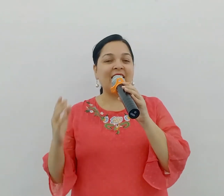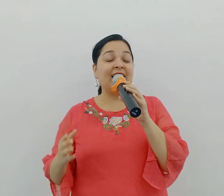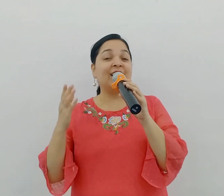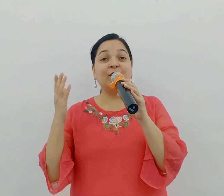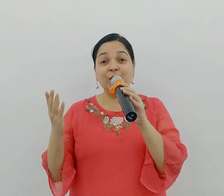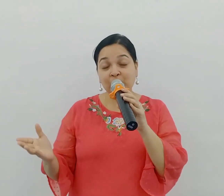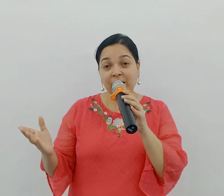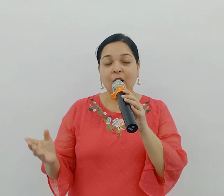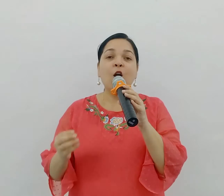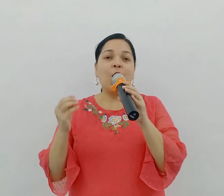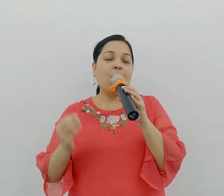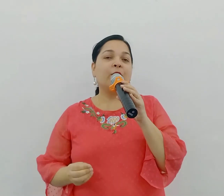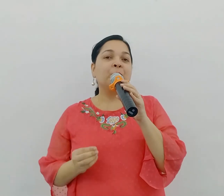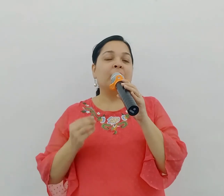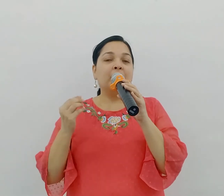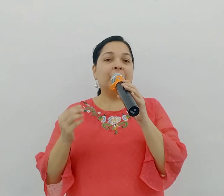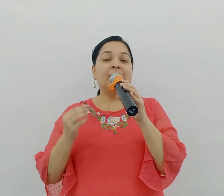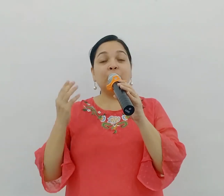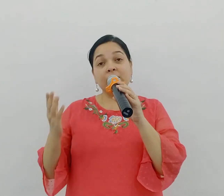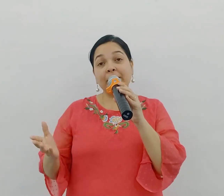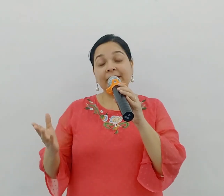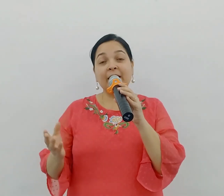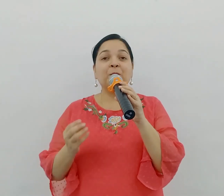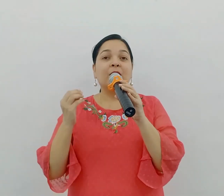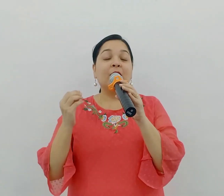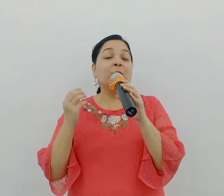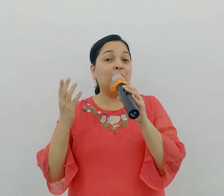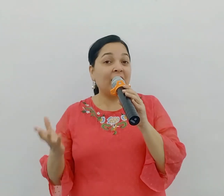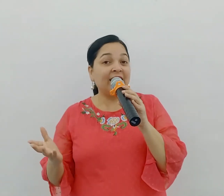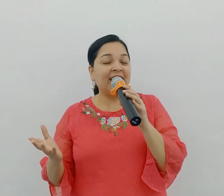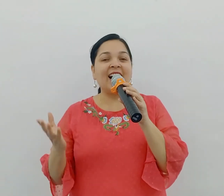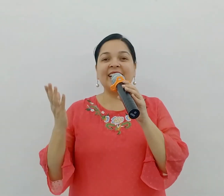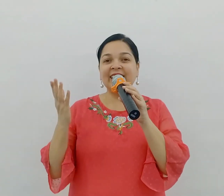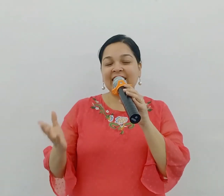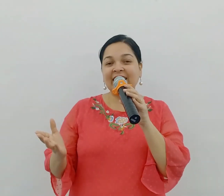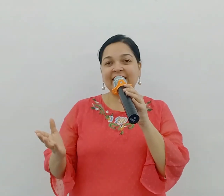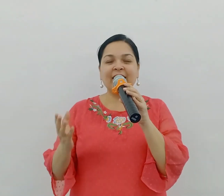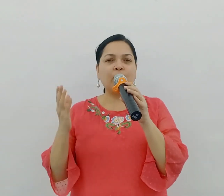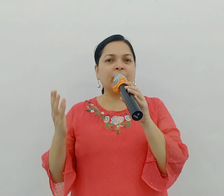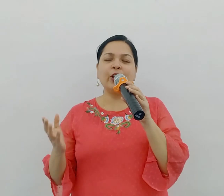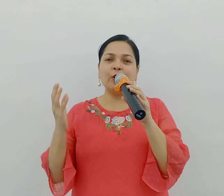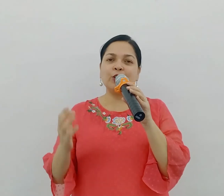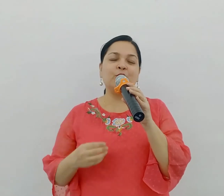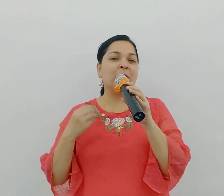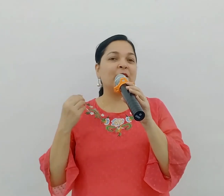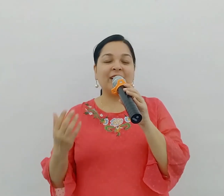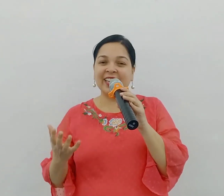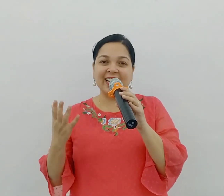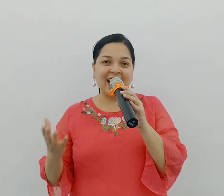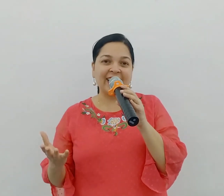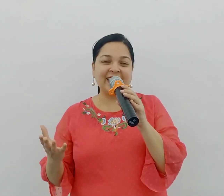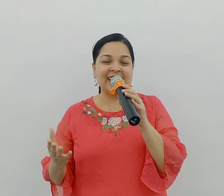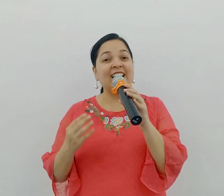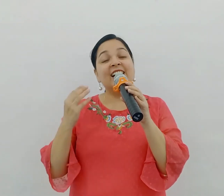लॉर्ड, हालेलुया। और पिछले कुछ समय से हम योना की कहानी देख रहे थे, है ना, और कितना कुछ है जो हमने योना